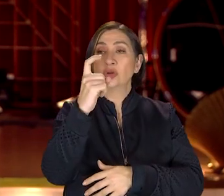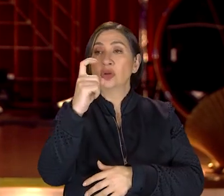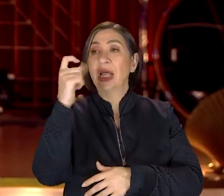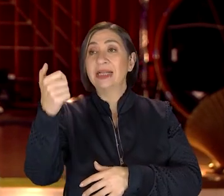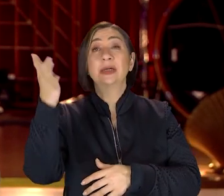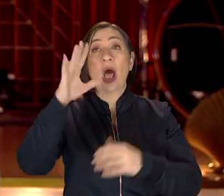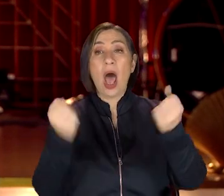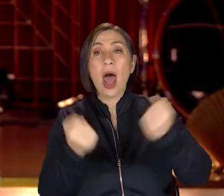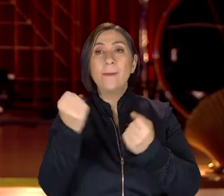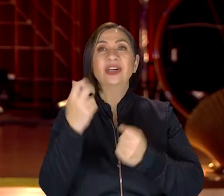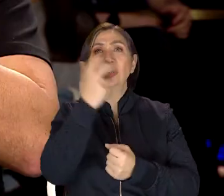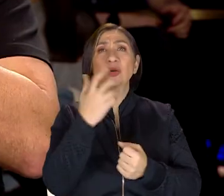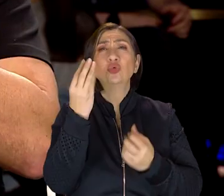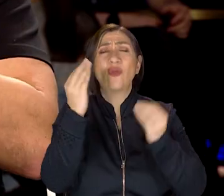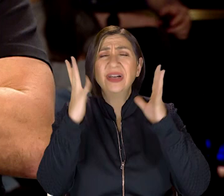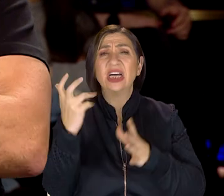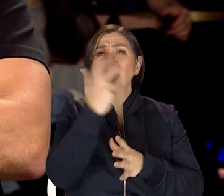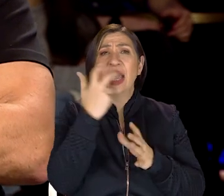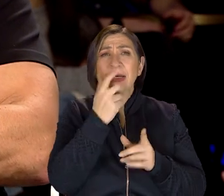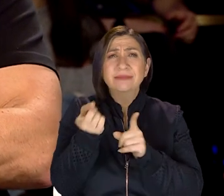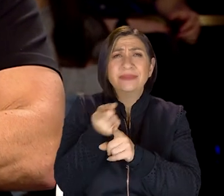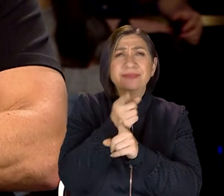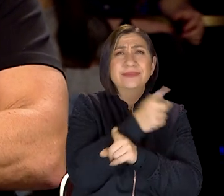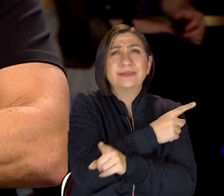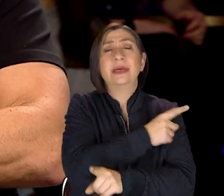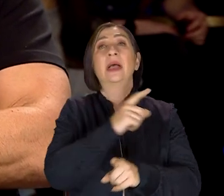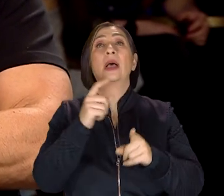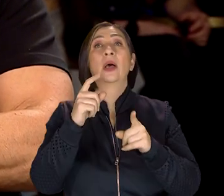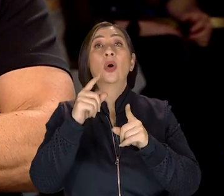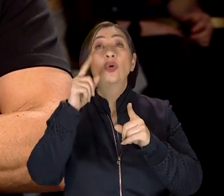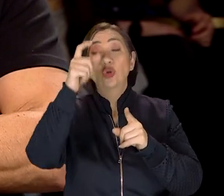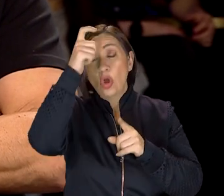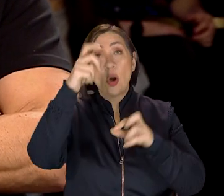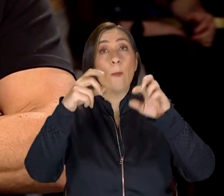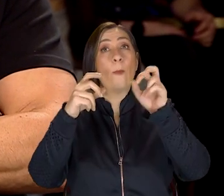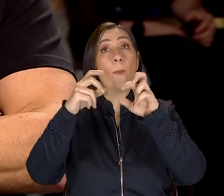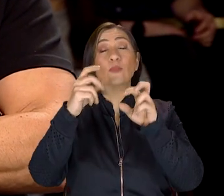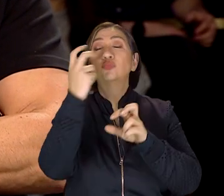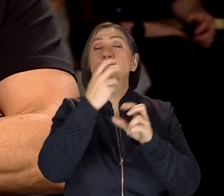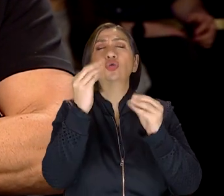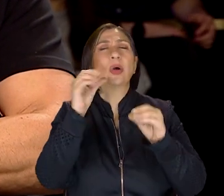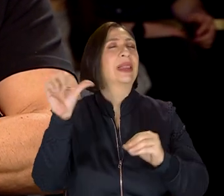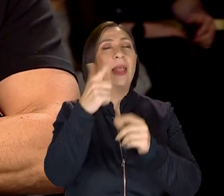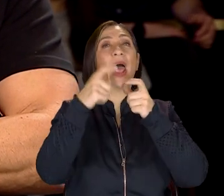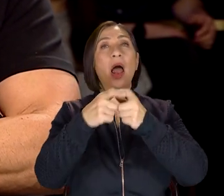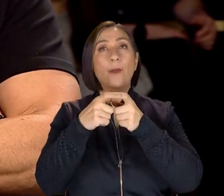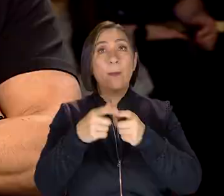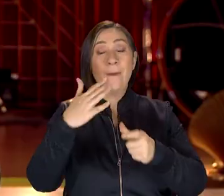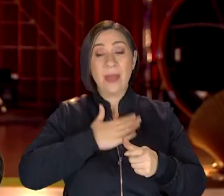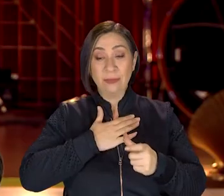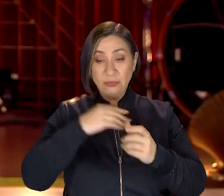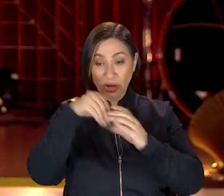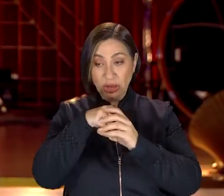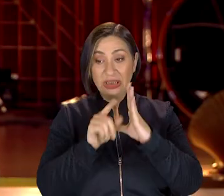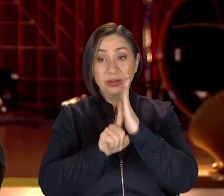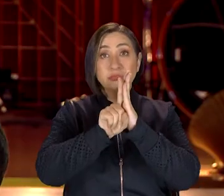Araba şarkısı ve diğer birçok hitin de yer aldığı Gölgede Aynı albümüm Türk pop müziği için çok değerli bir albümdü. Benim için de çıtayı bir